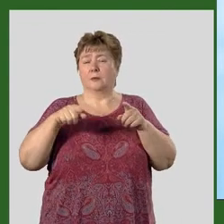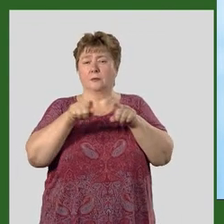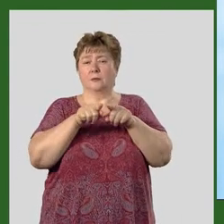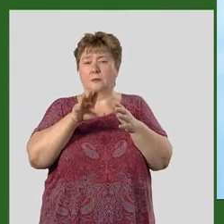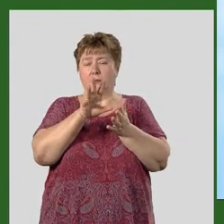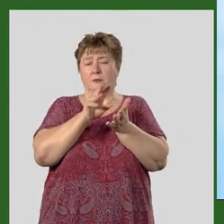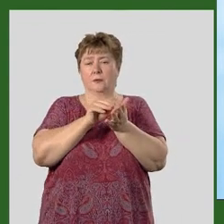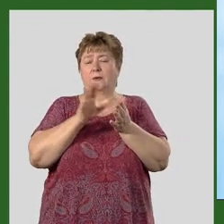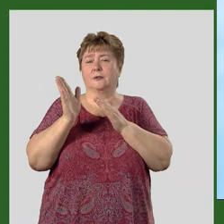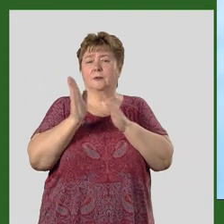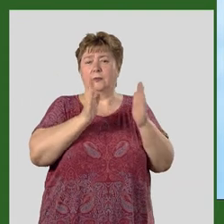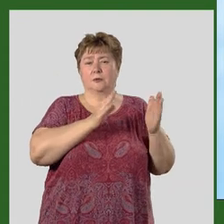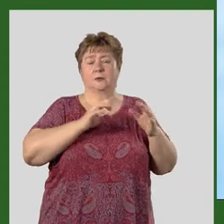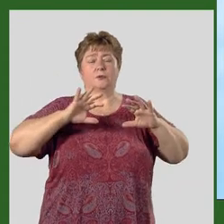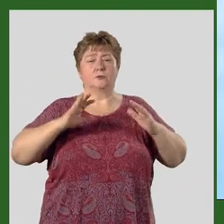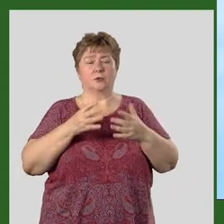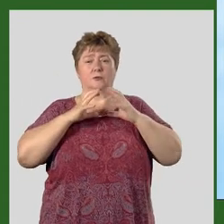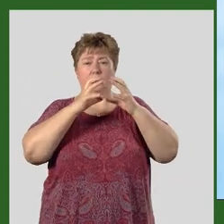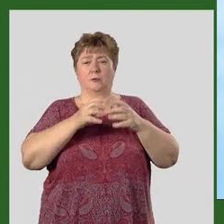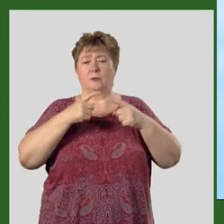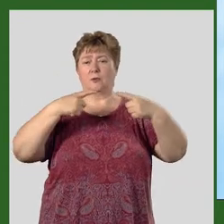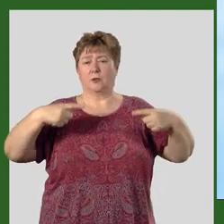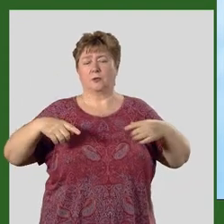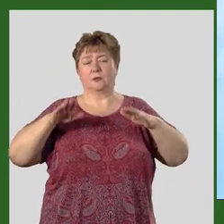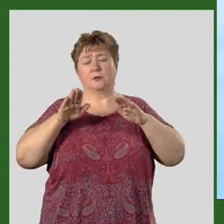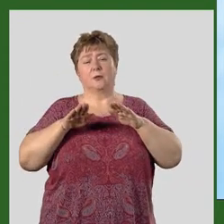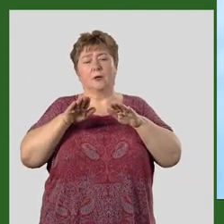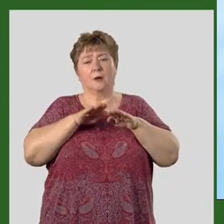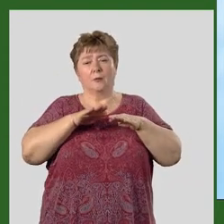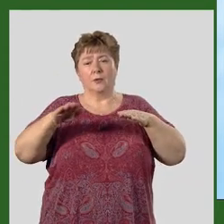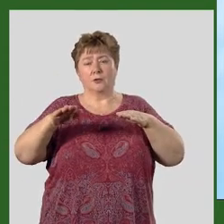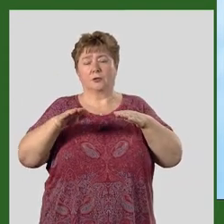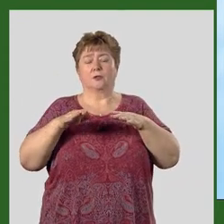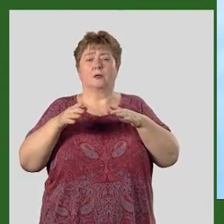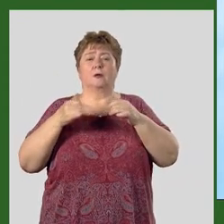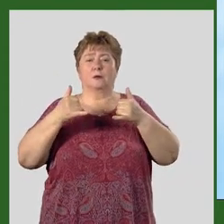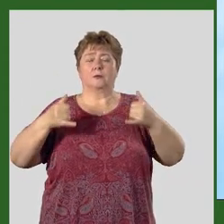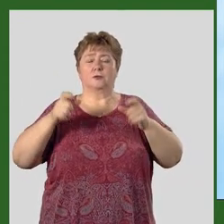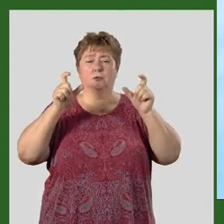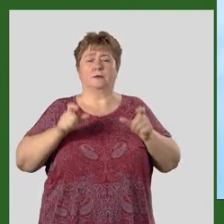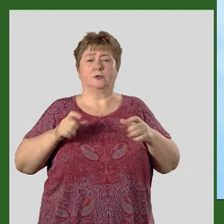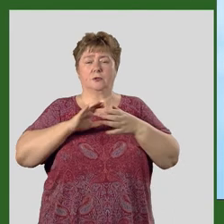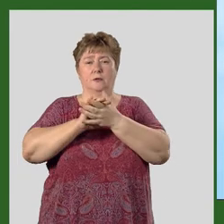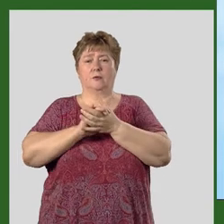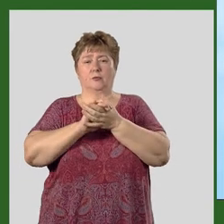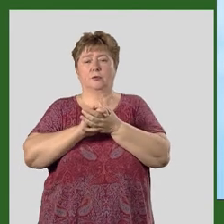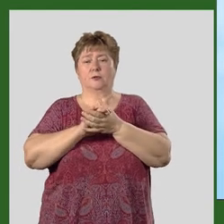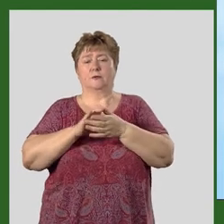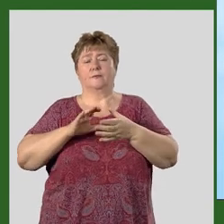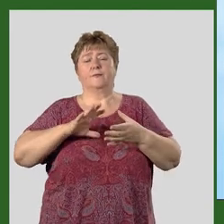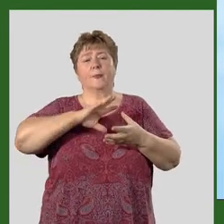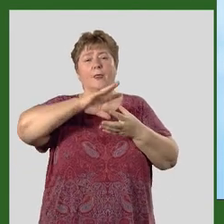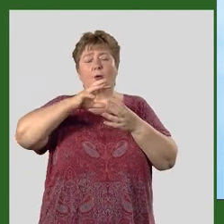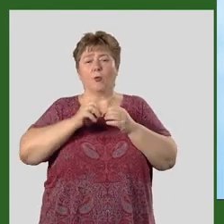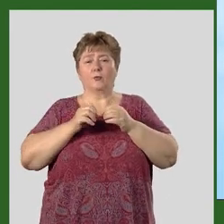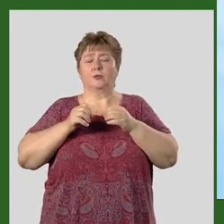все процессы, происходящие в мире на разных этапах развития человеческого общества. Общее